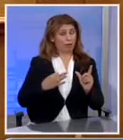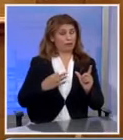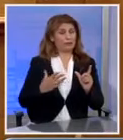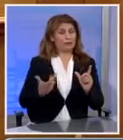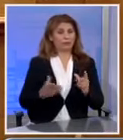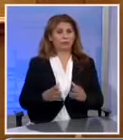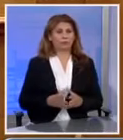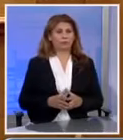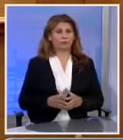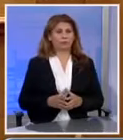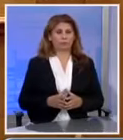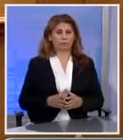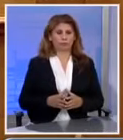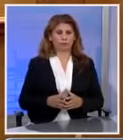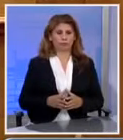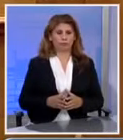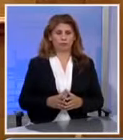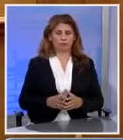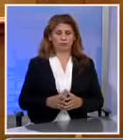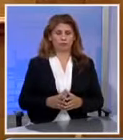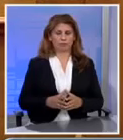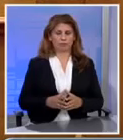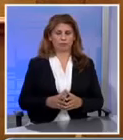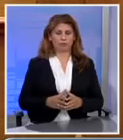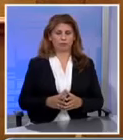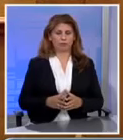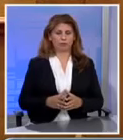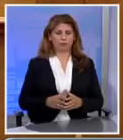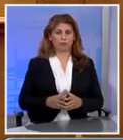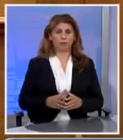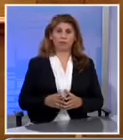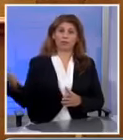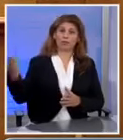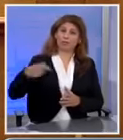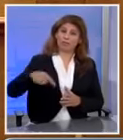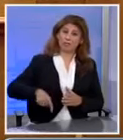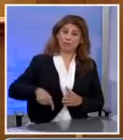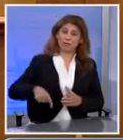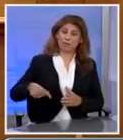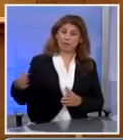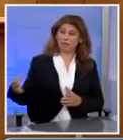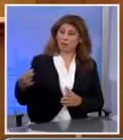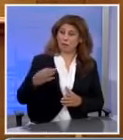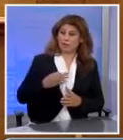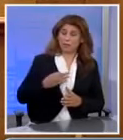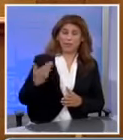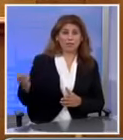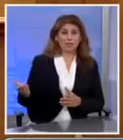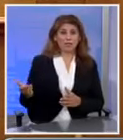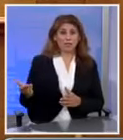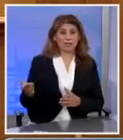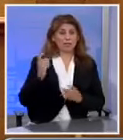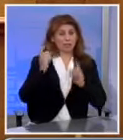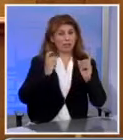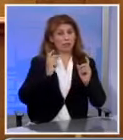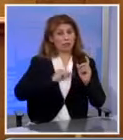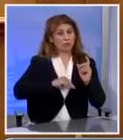είναι το γεγονός ότι έρχεστε σήμερα να μιλήσετε εσείς σε εμάς για καιροσκοπισμό